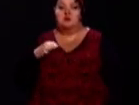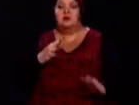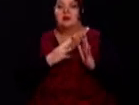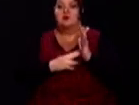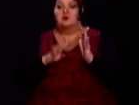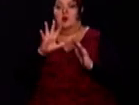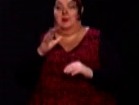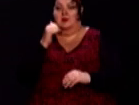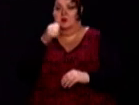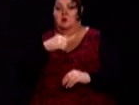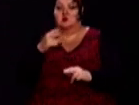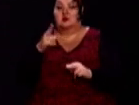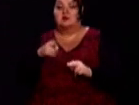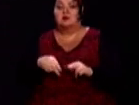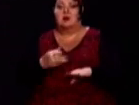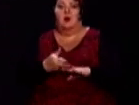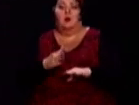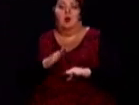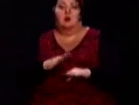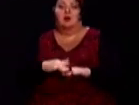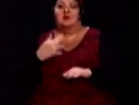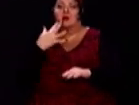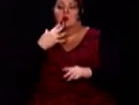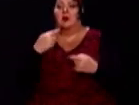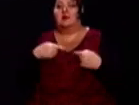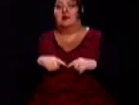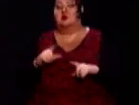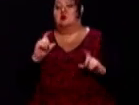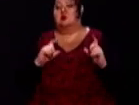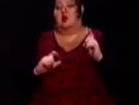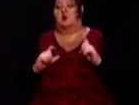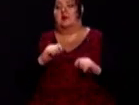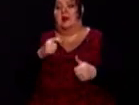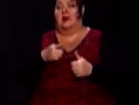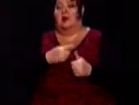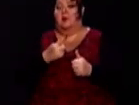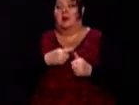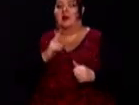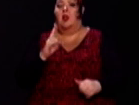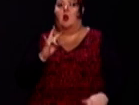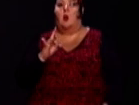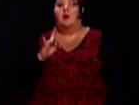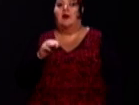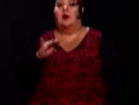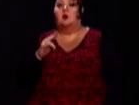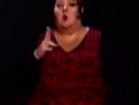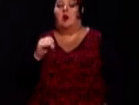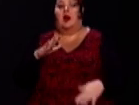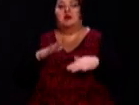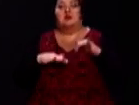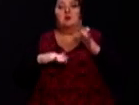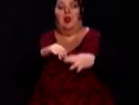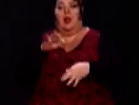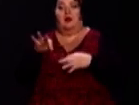1995 році закінчила Полтавський національний технічний університет імені Юрія Кондратюка за спеціальністю архітектура будівель